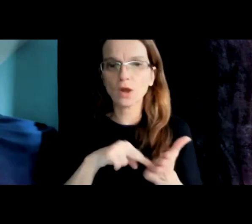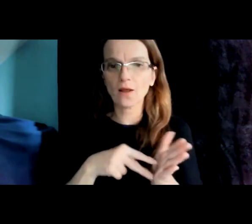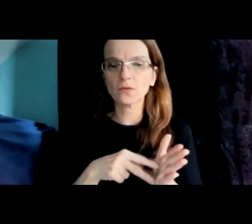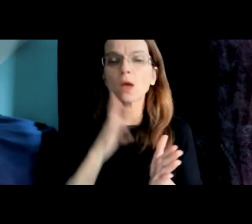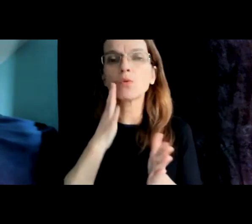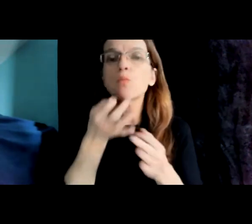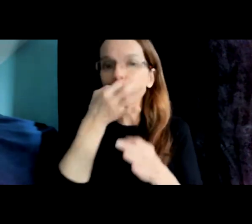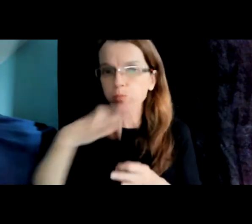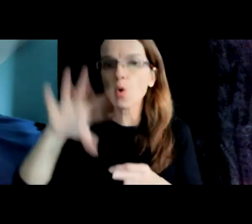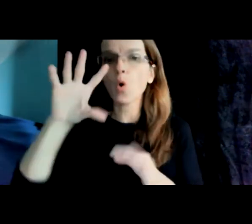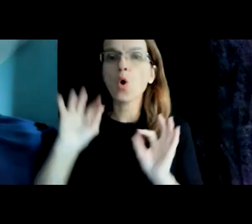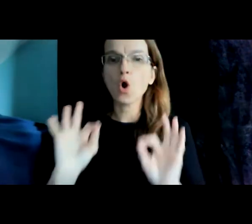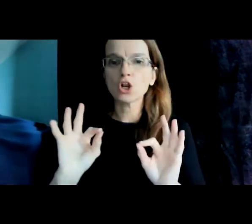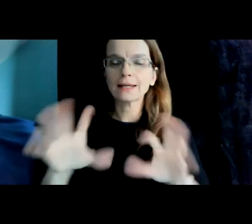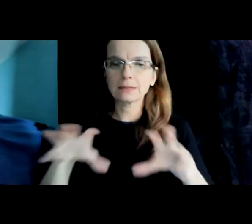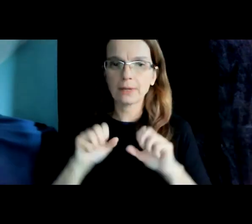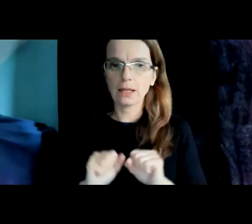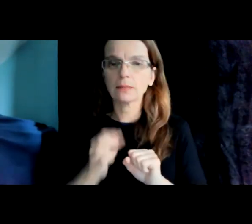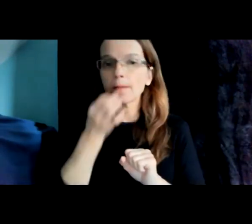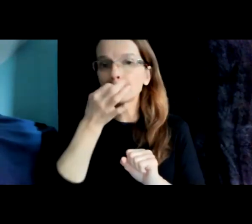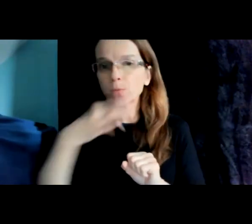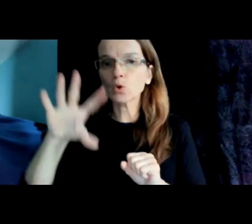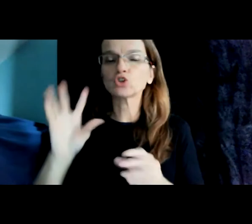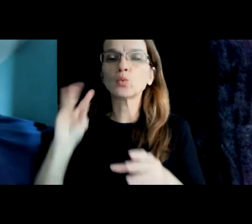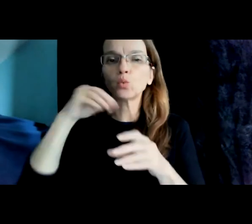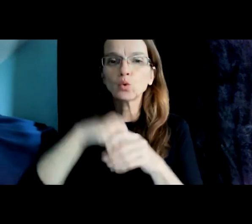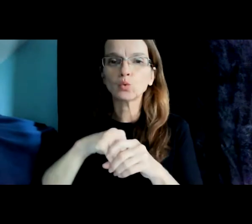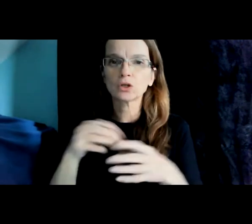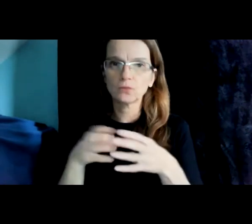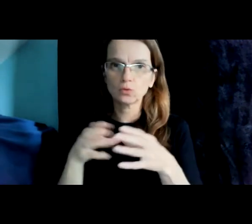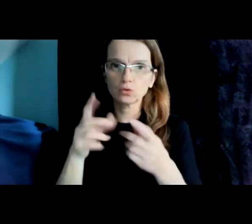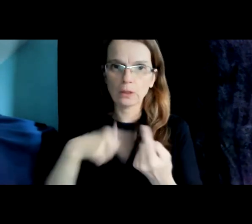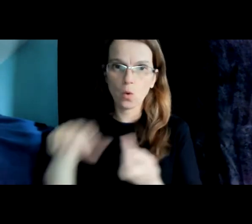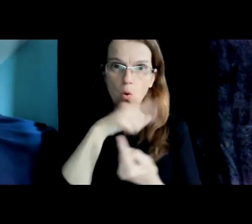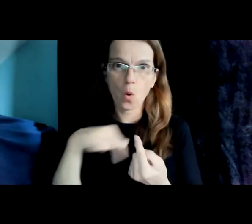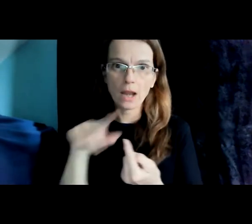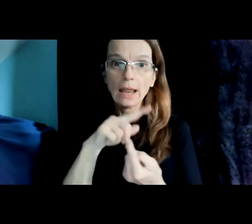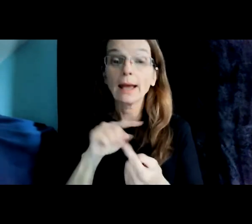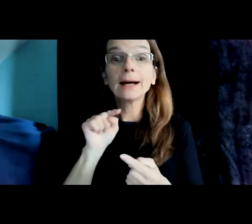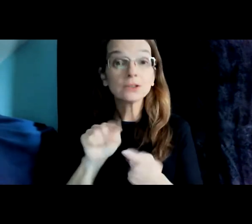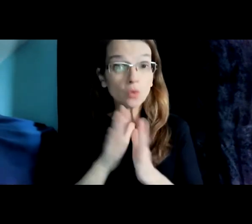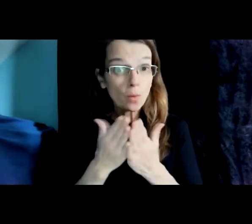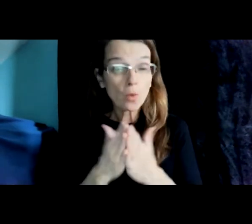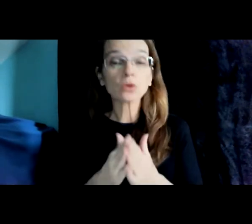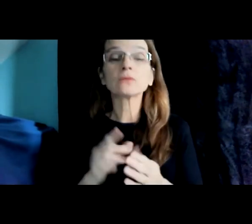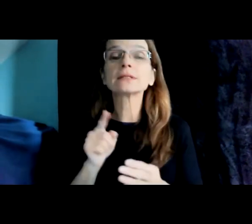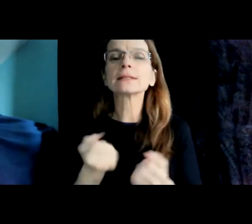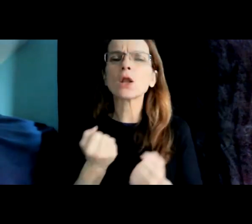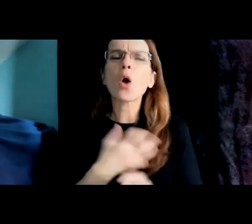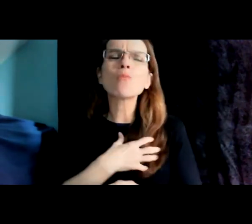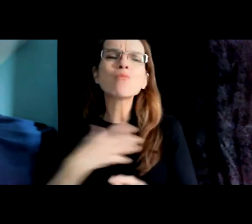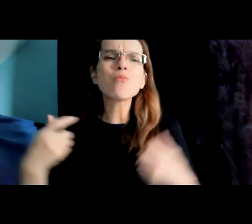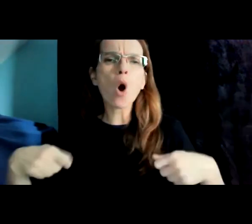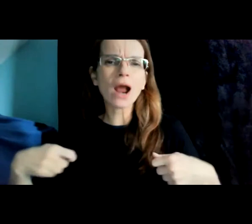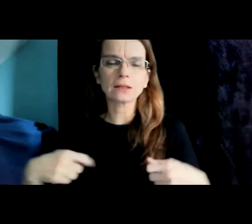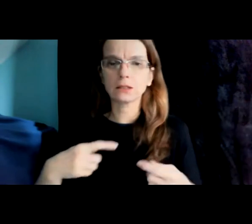sprejete in bolj vključene v družbeno okolje. Z monografijo se izjemno bogati področje, ki je bilo v tem